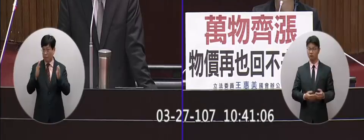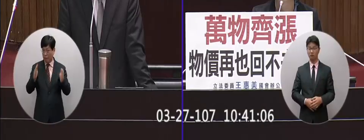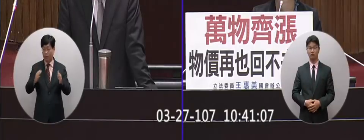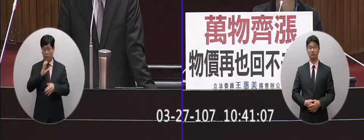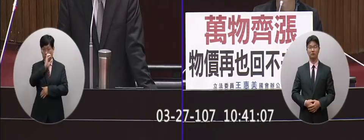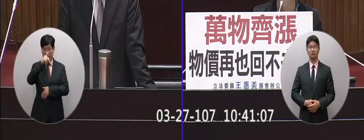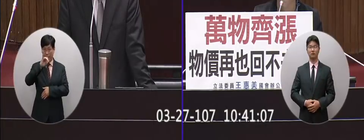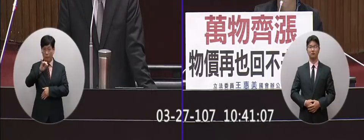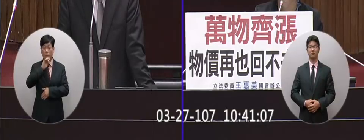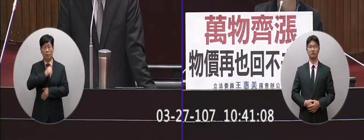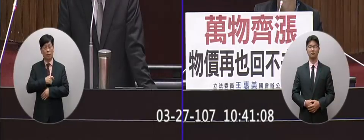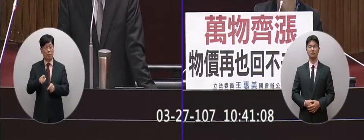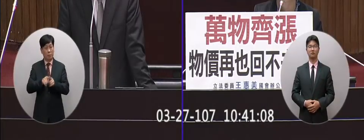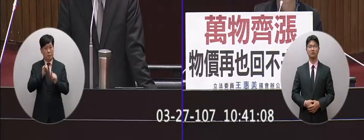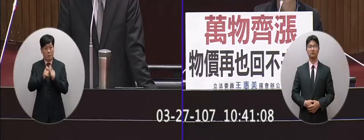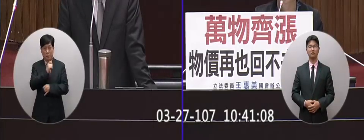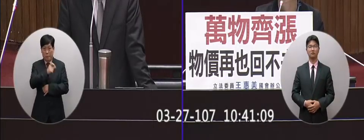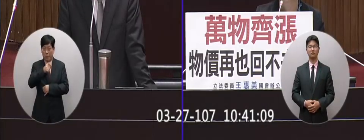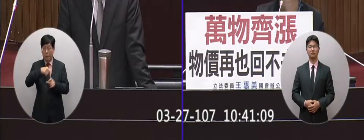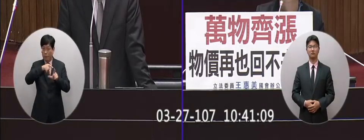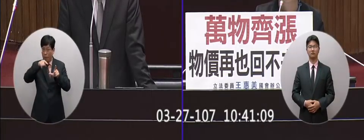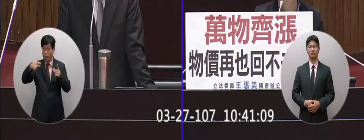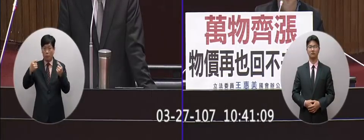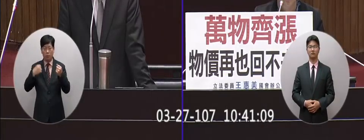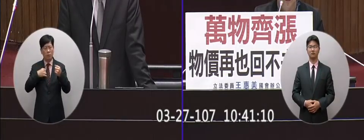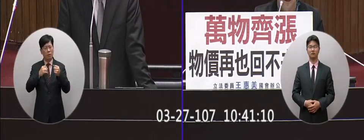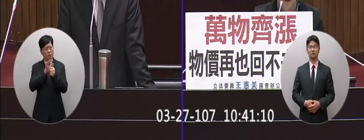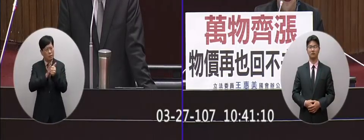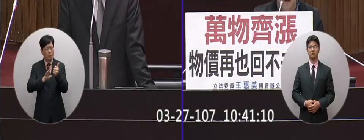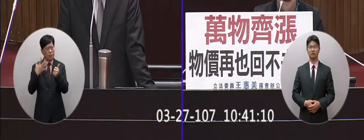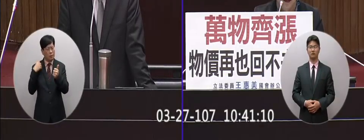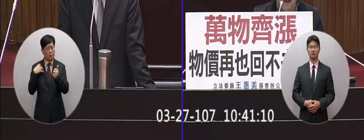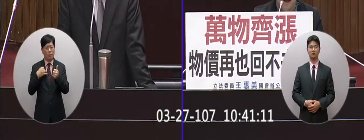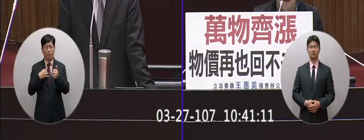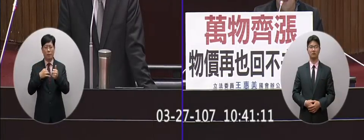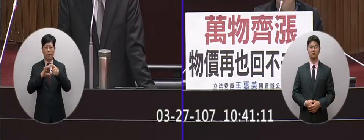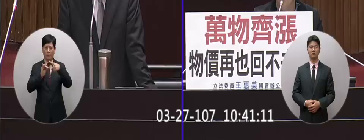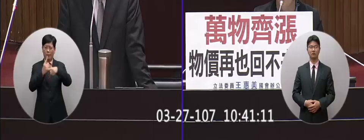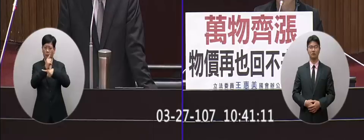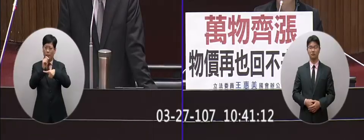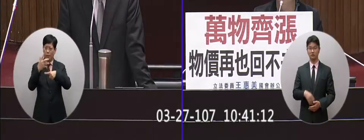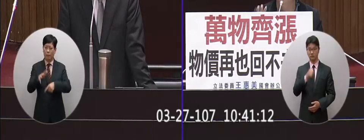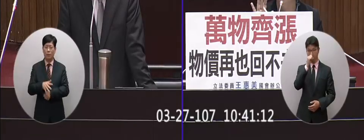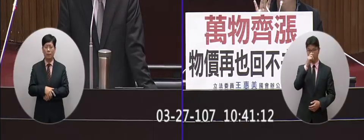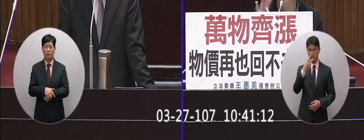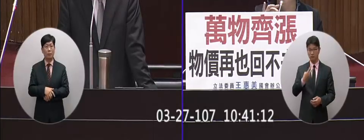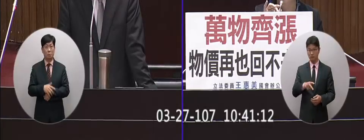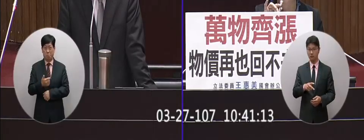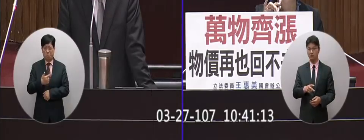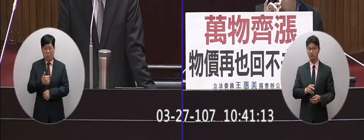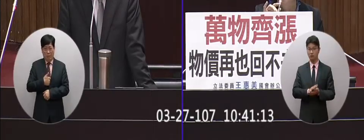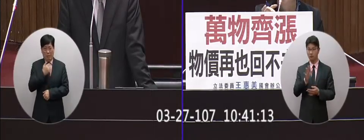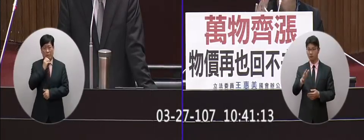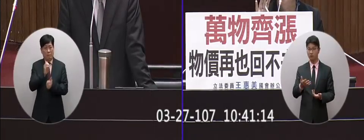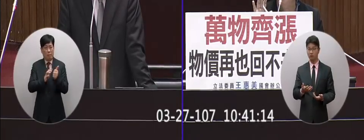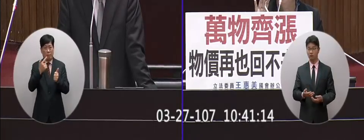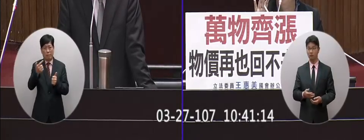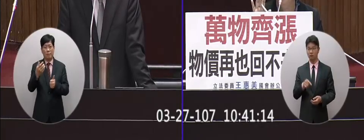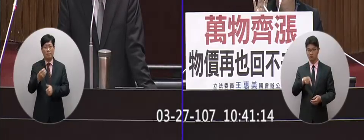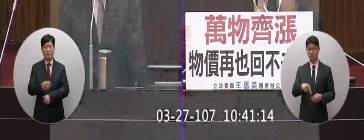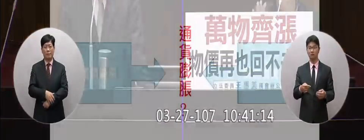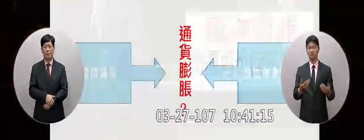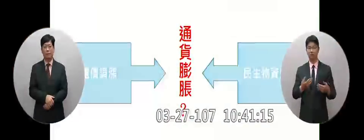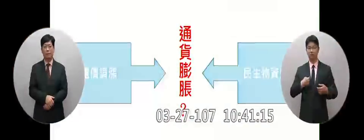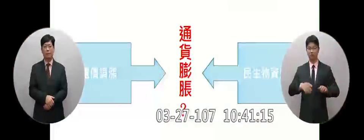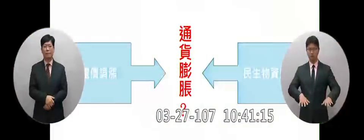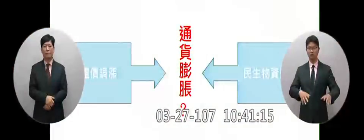CPI、哦、消费者物价指数大概也是1点多，维持1点多左右。 好，并没有造成大的影响。 这个东